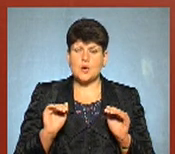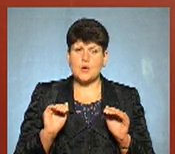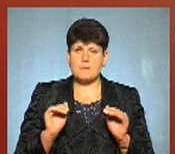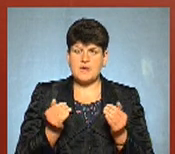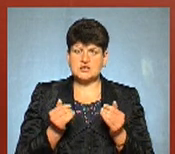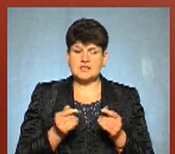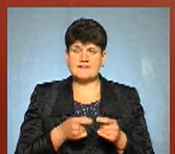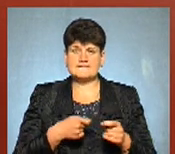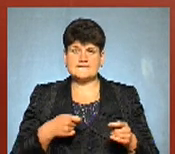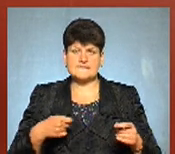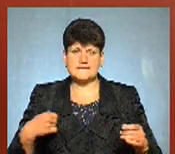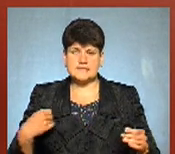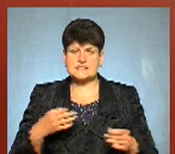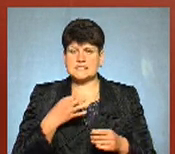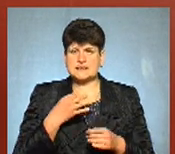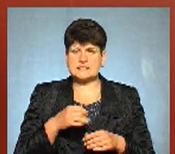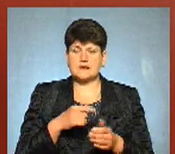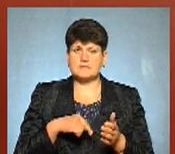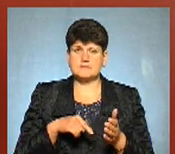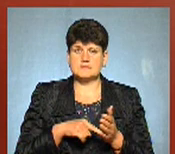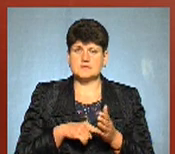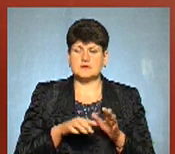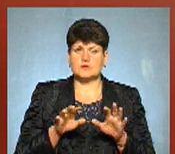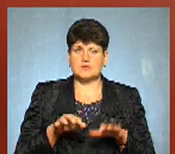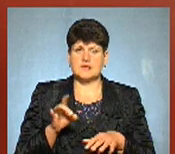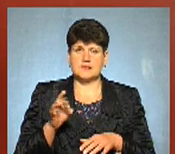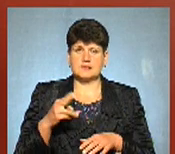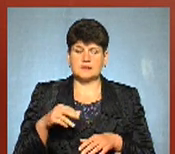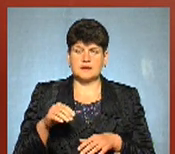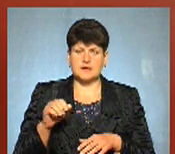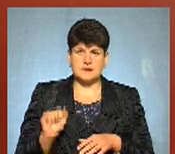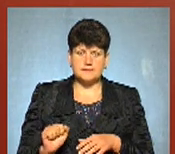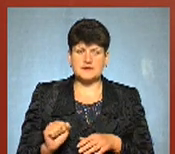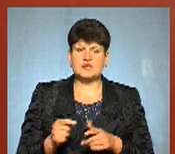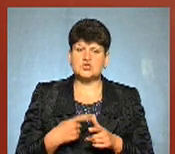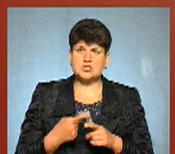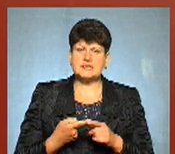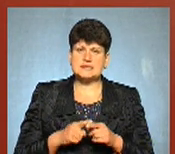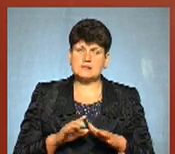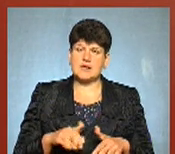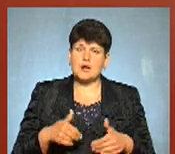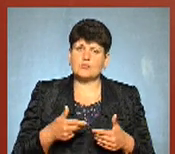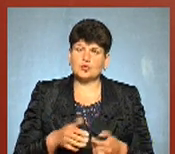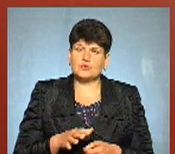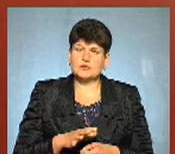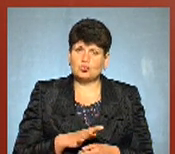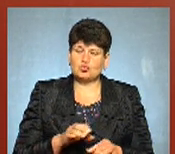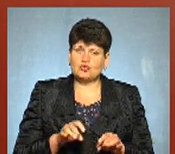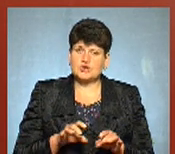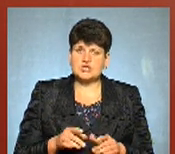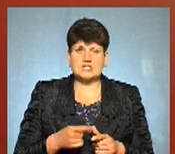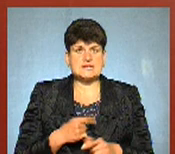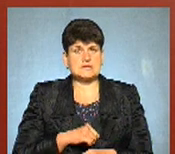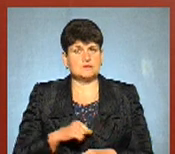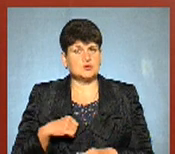відтермінували. Про це у відеозверненні своєму сказав голова міської РДА Віталій Кудлак. Чи це було рекомендоване йому рішення, чи це їхнє